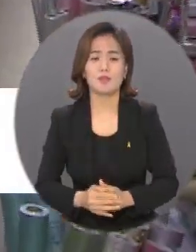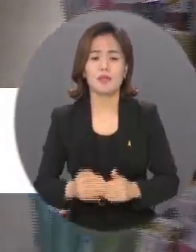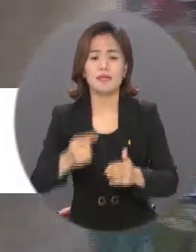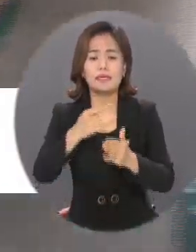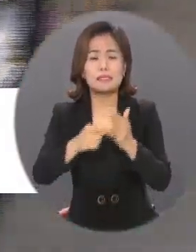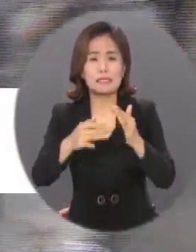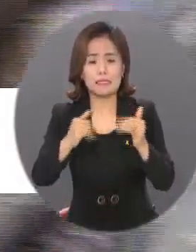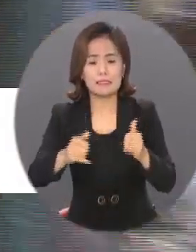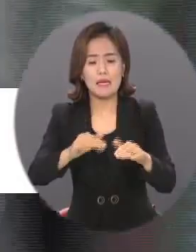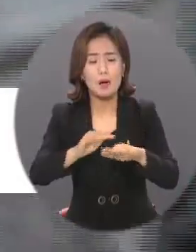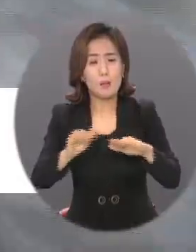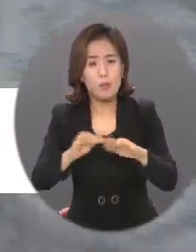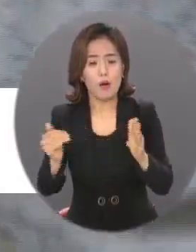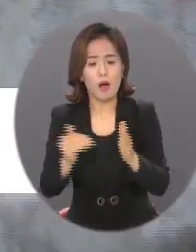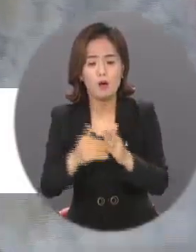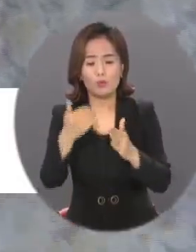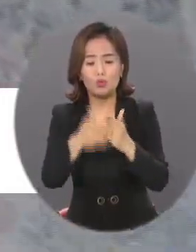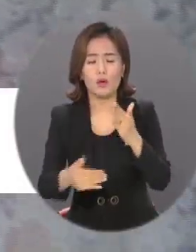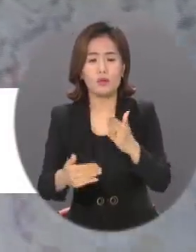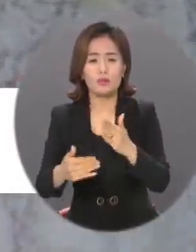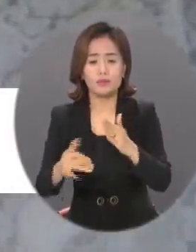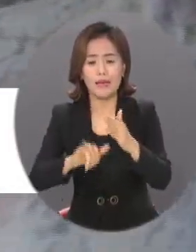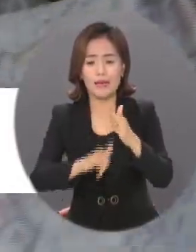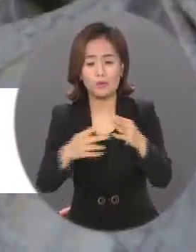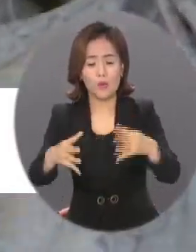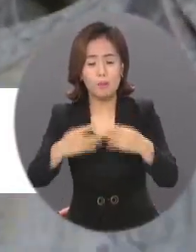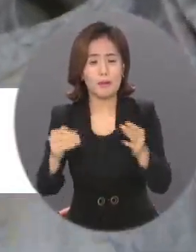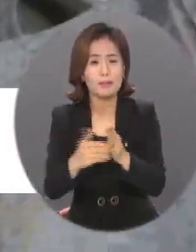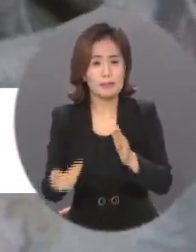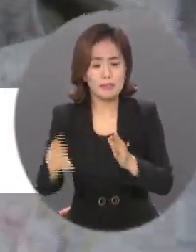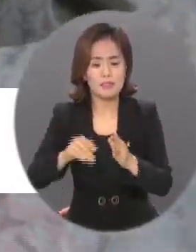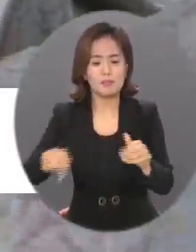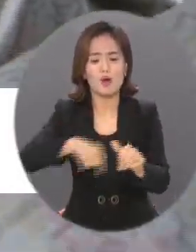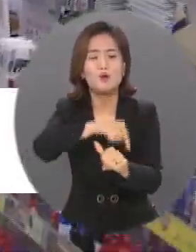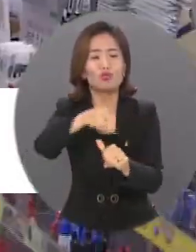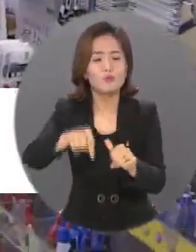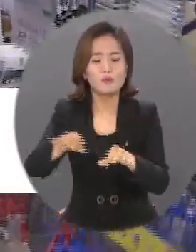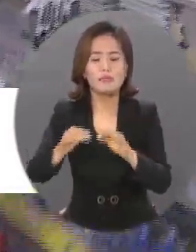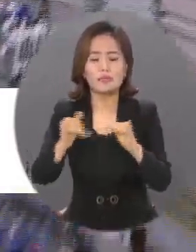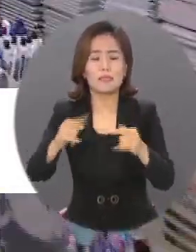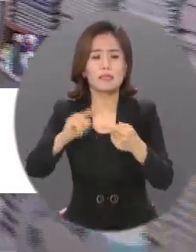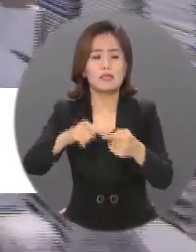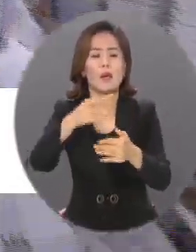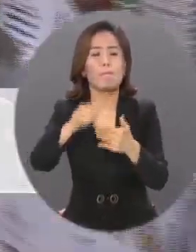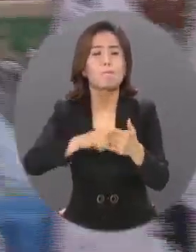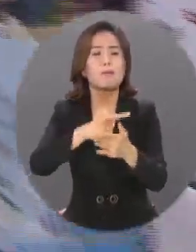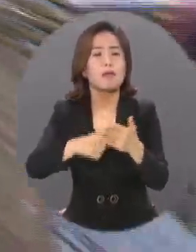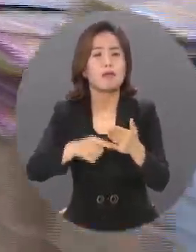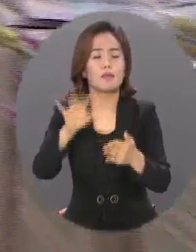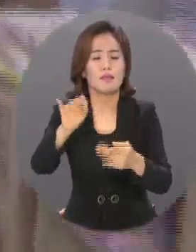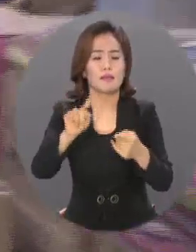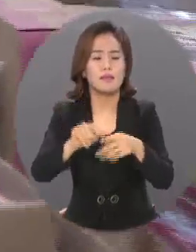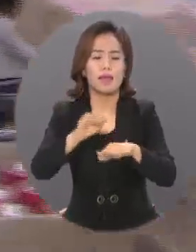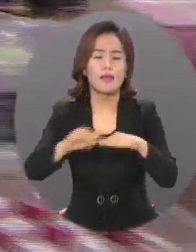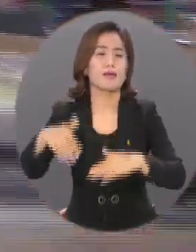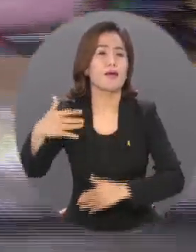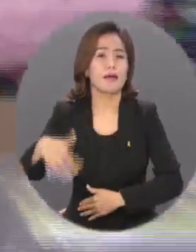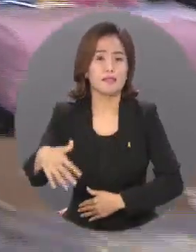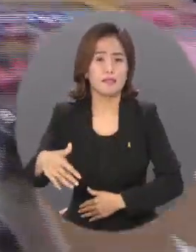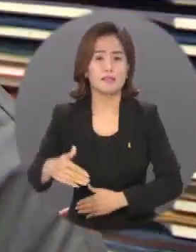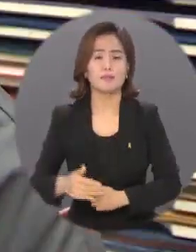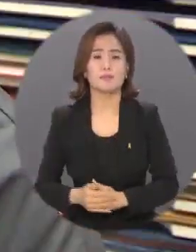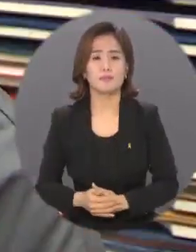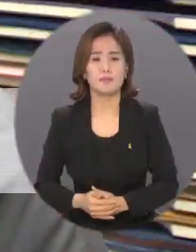희생자 수습과 유가족 협의가 다행히 마무리됐지만 주변 상인들의 피해 보상 문제는 이렇다 할 해법이 나오질 않고